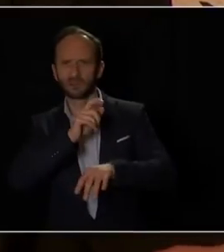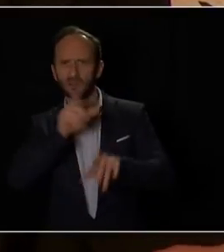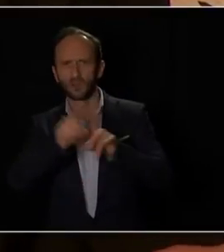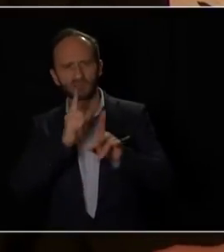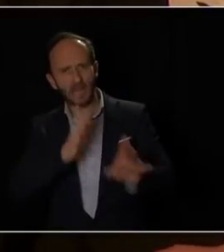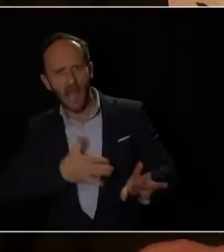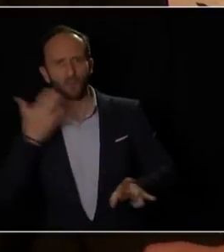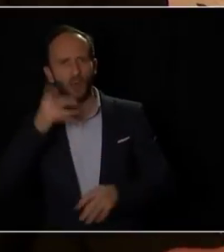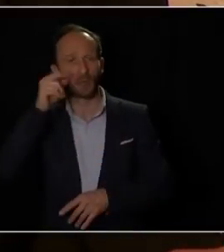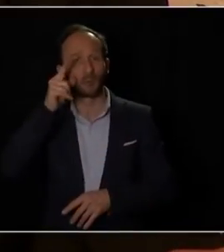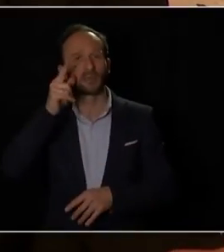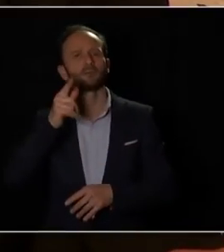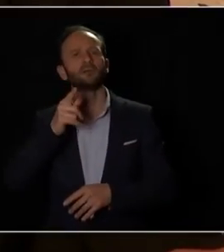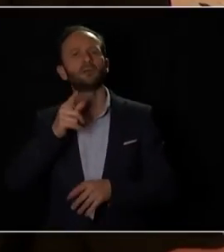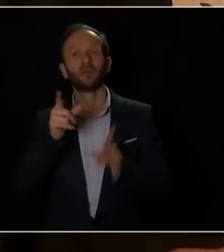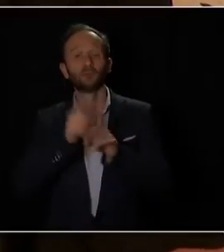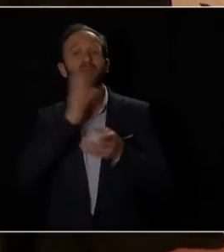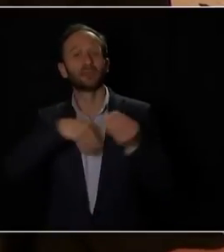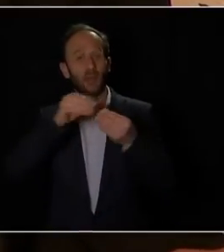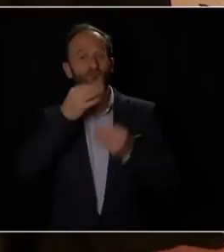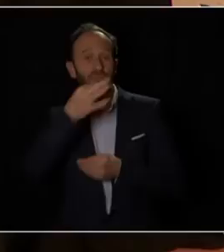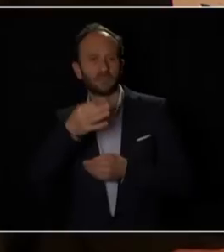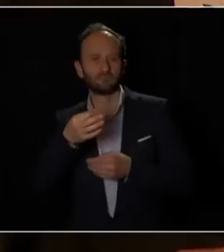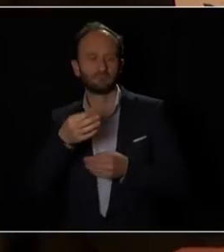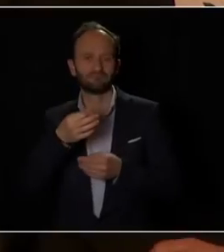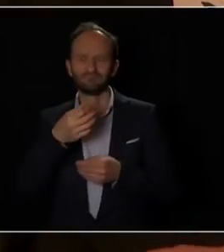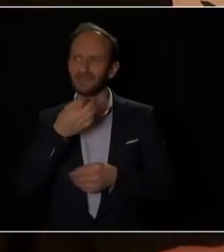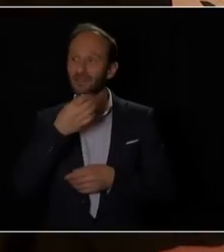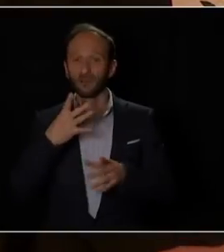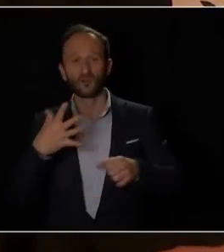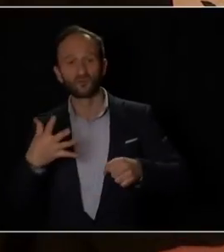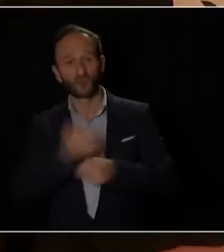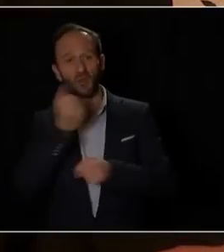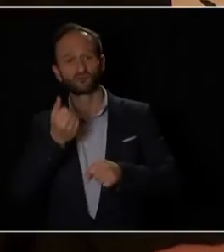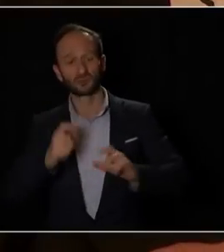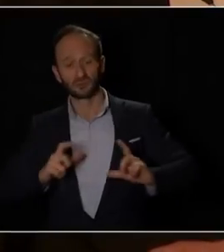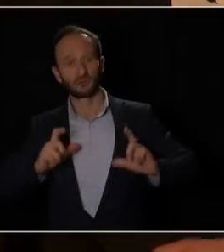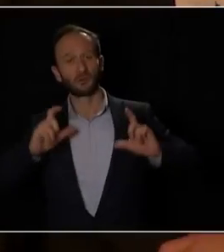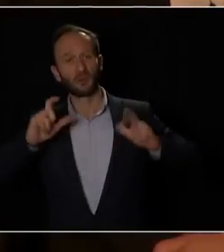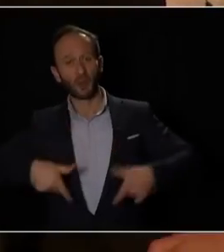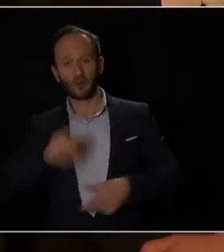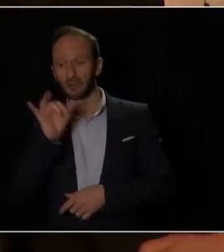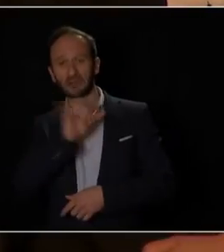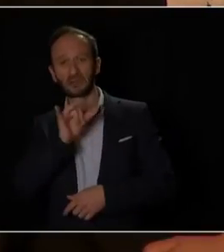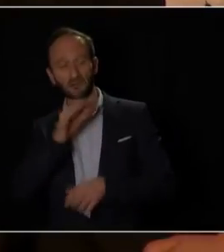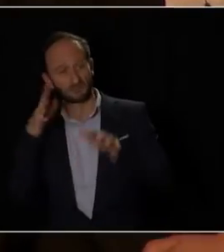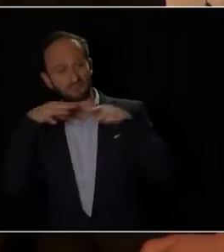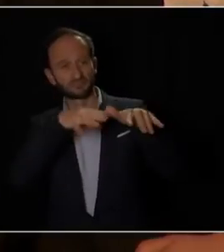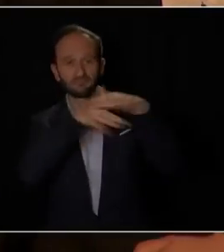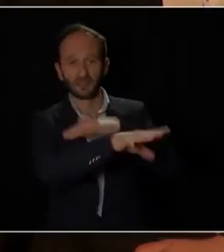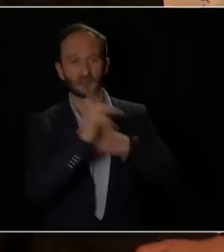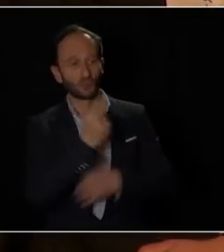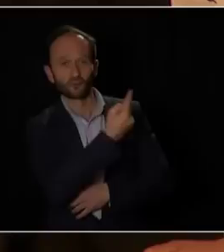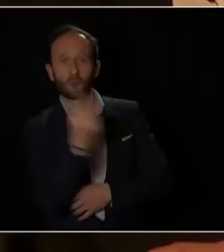République. Et il ajoutait, et je le dis avec lui, il est dommage que l'école ne soit fréquentée que par les enfants.